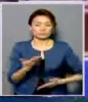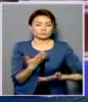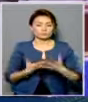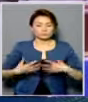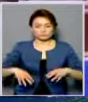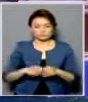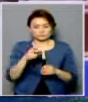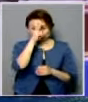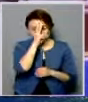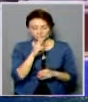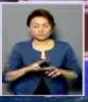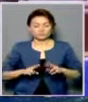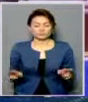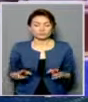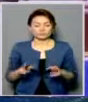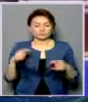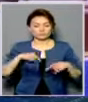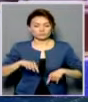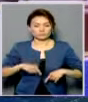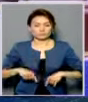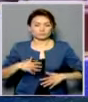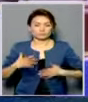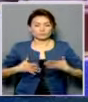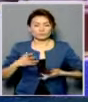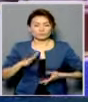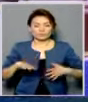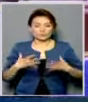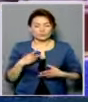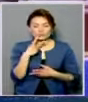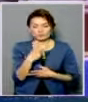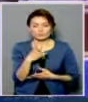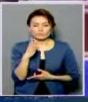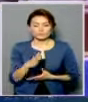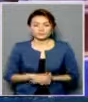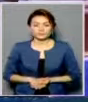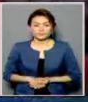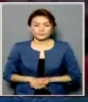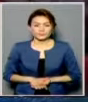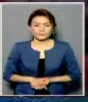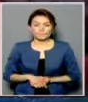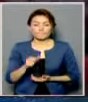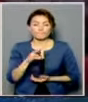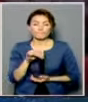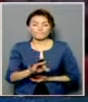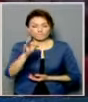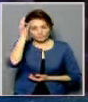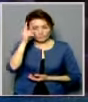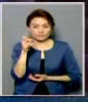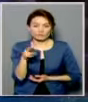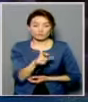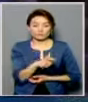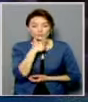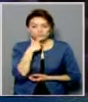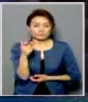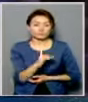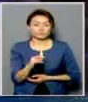семьей. 2 месяца я как будто формировал образ. Думаю, сегодня народ увидит и даст оценку. Атраусы заполнили зал. Зрители